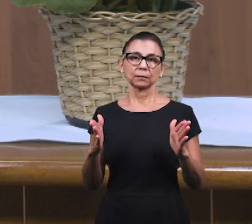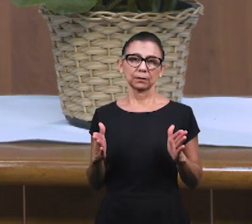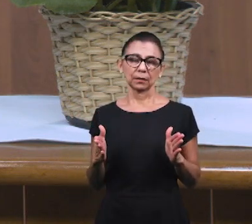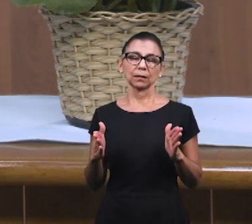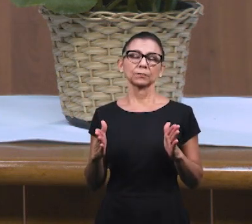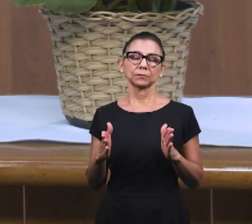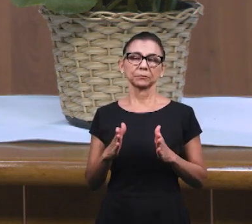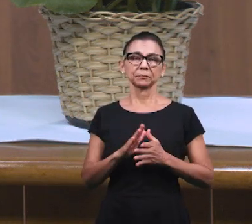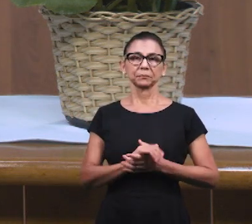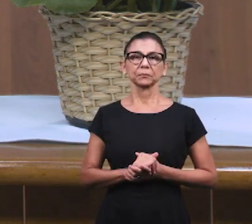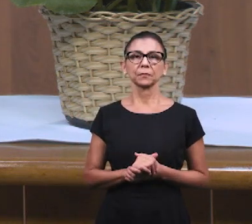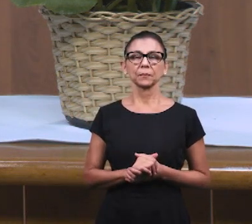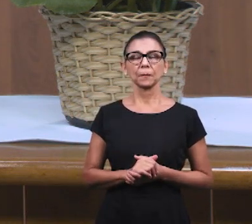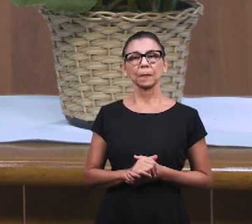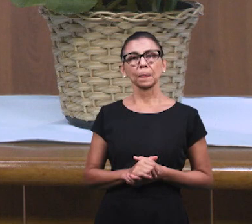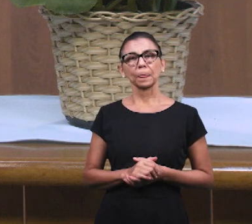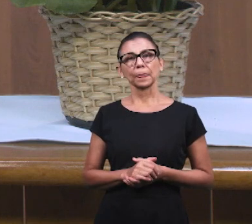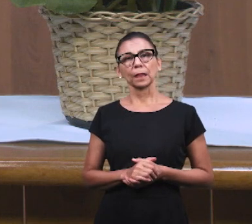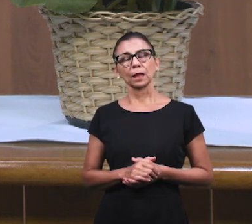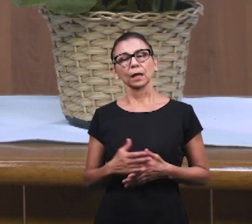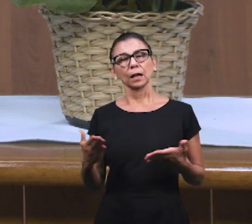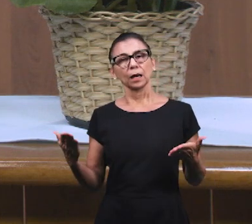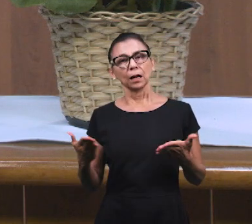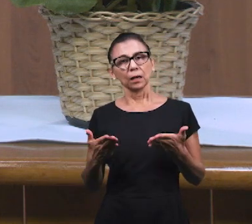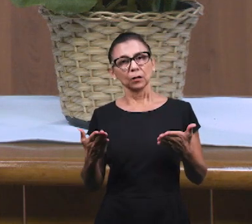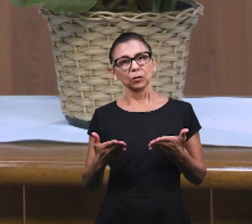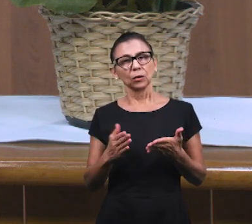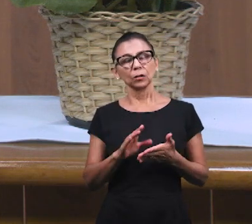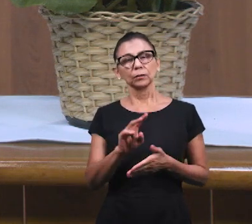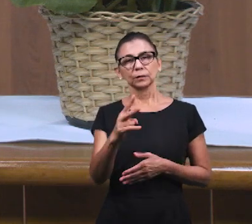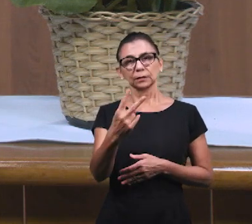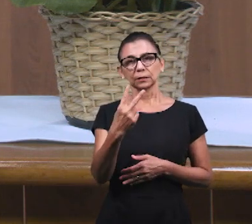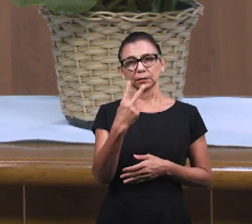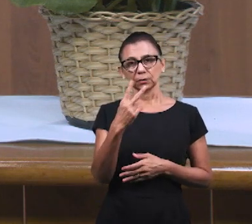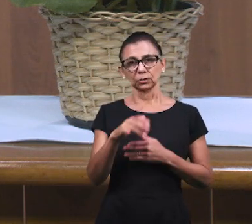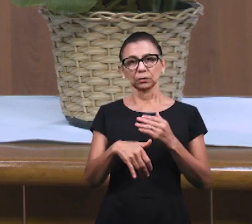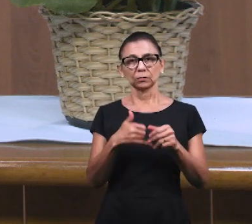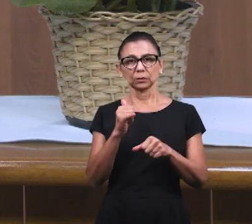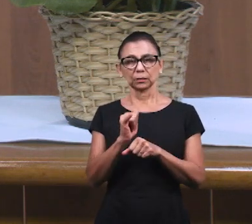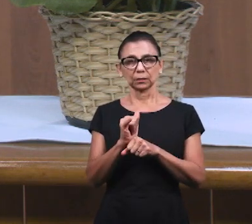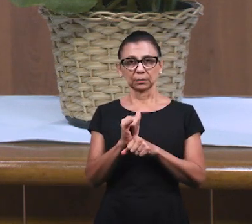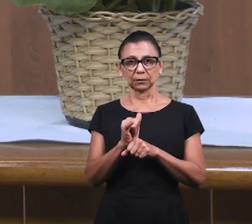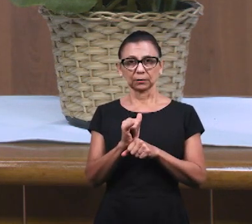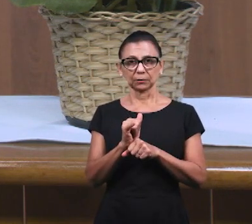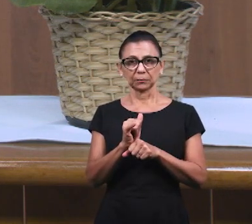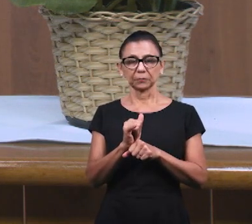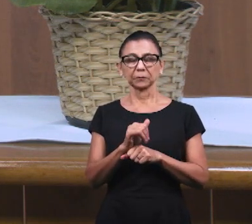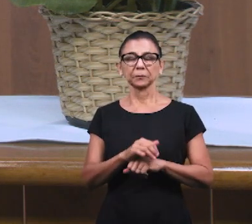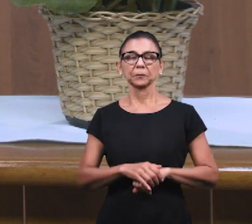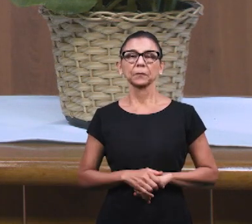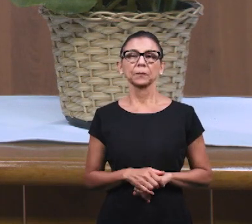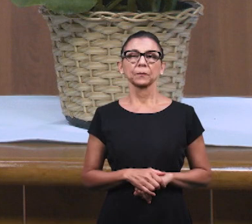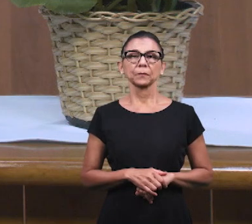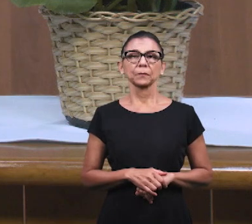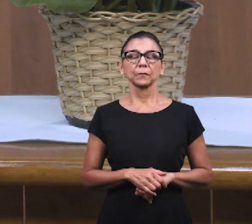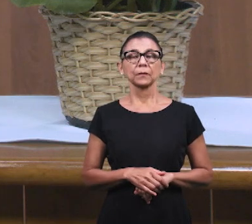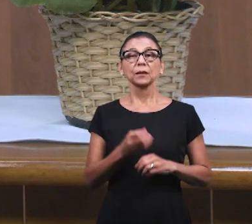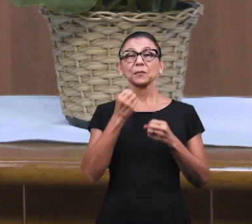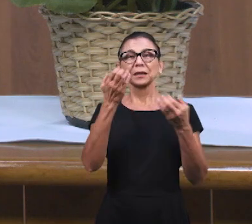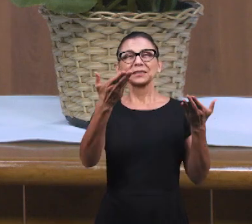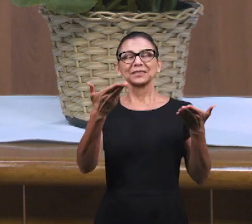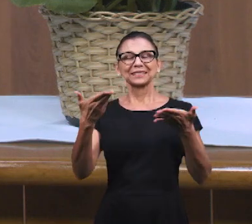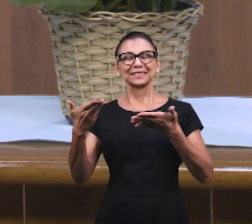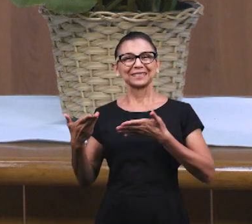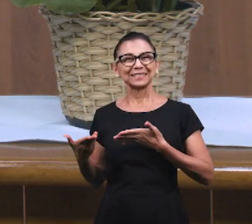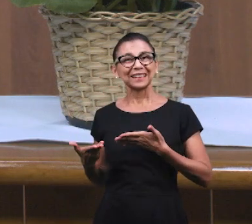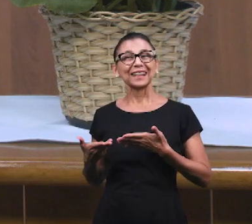de transmission via satellite. Cette première partie, nous nous adressons à vous qui nous regardez à travers notre canal YouTube.